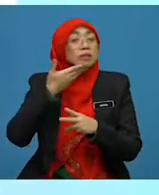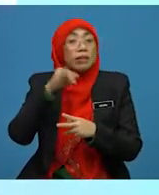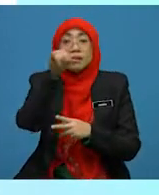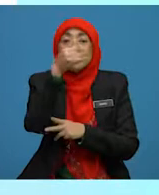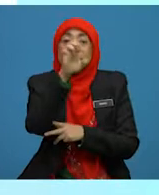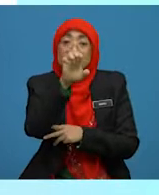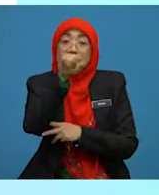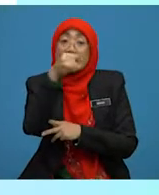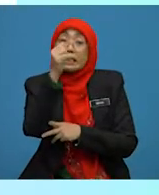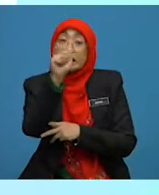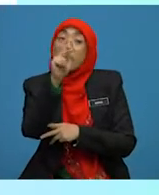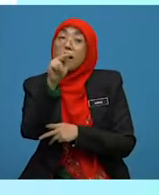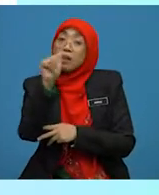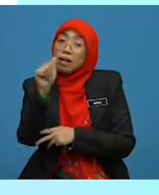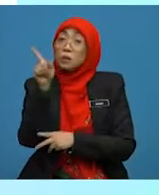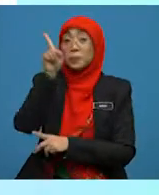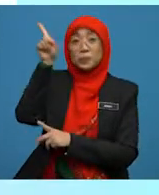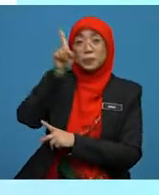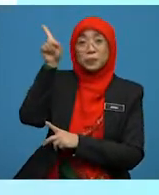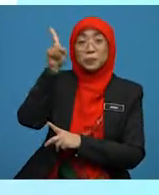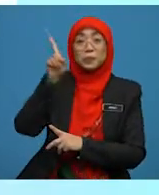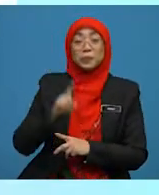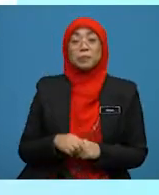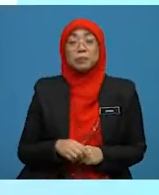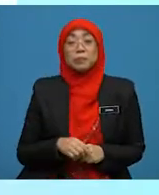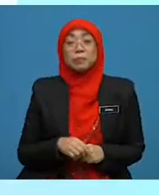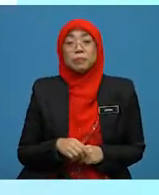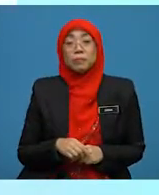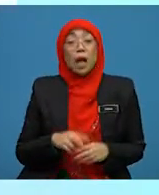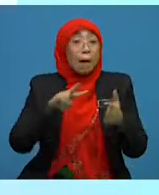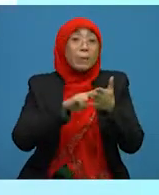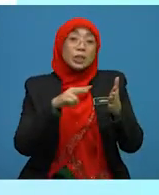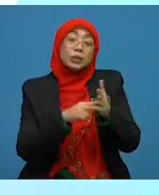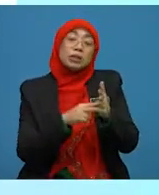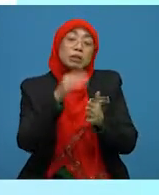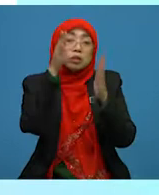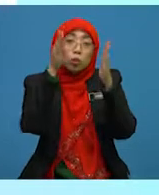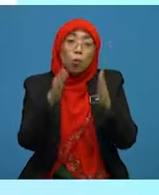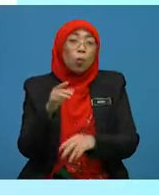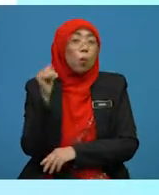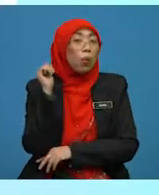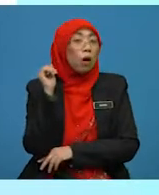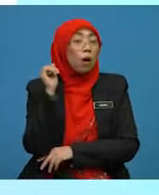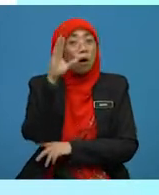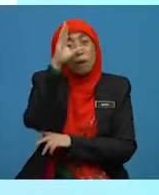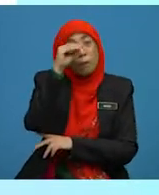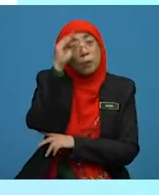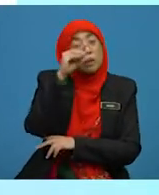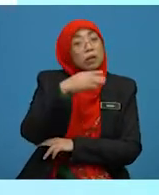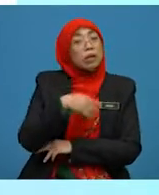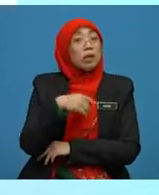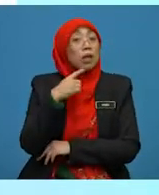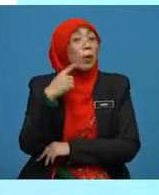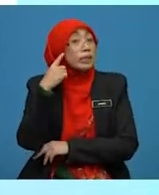Maksud bagi jejaka secara umumnya ialah seorang pemuda yang telah dewasa tetapi